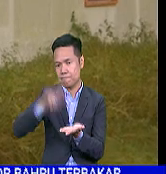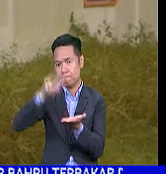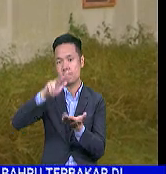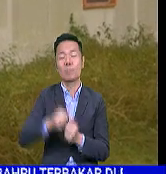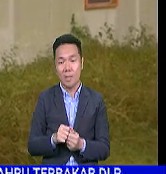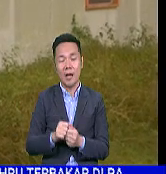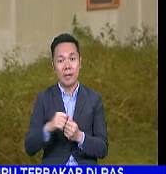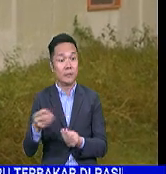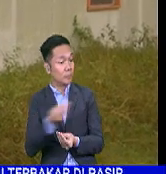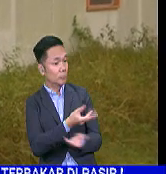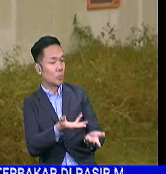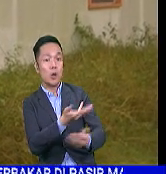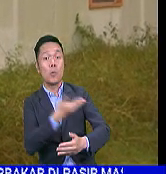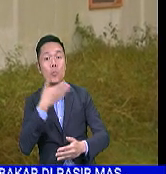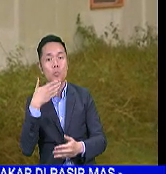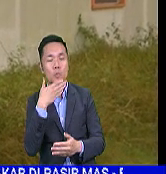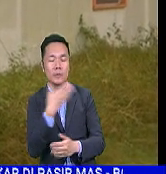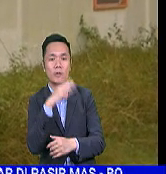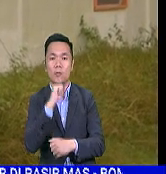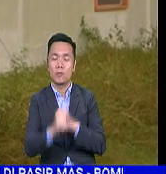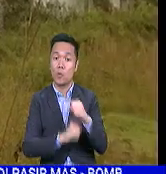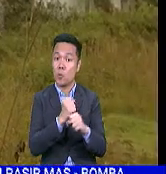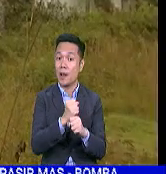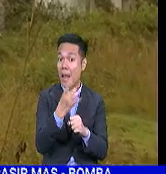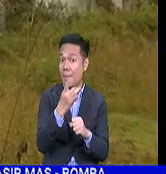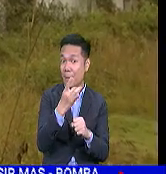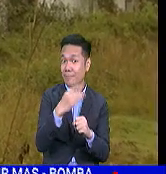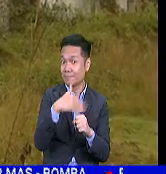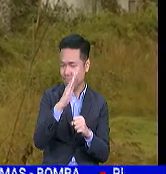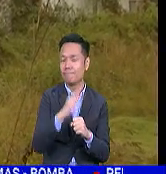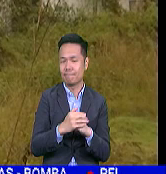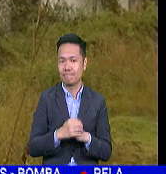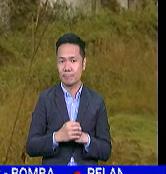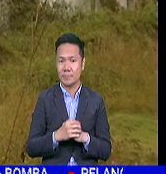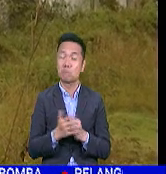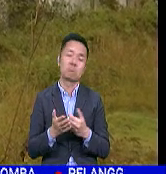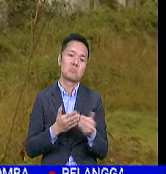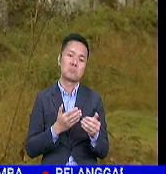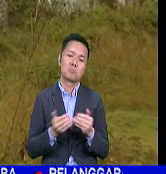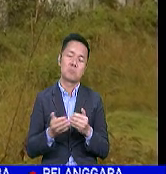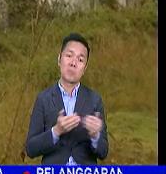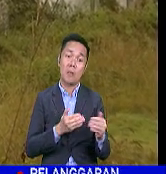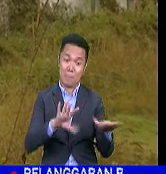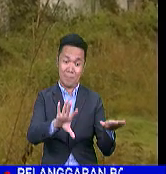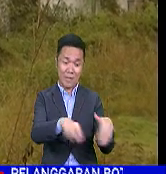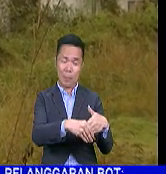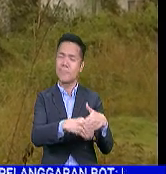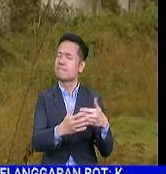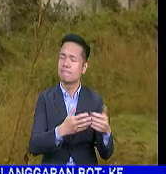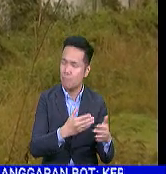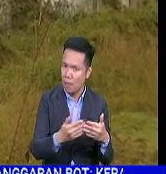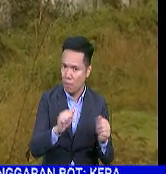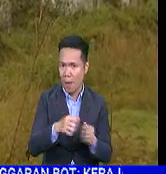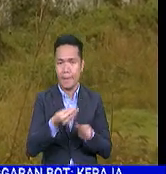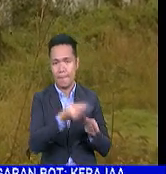offer kepada anak muda umur 18 tahun ke atas walaupun tidak berkahwin lagi.